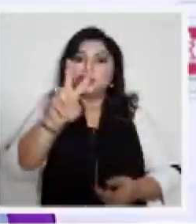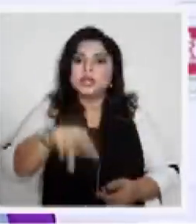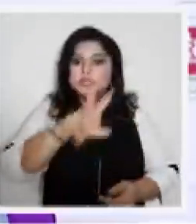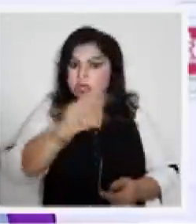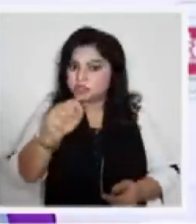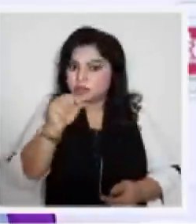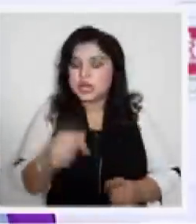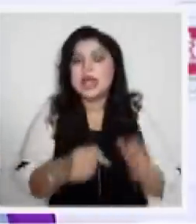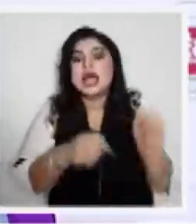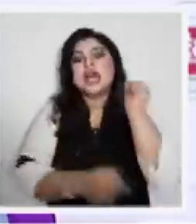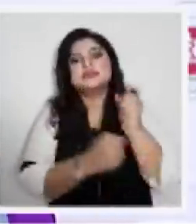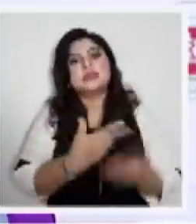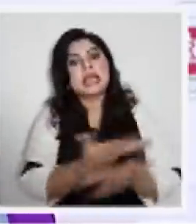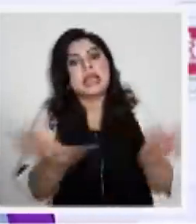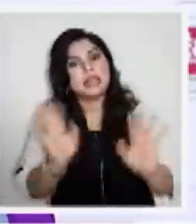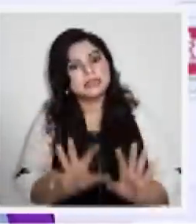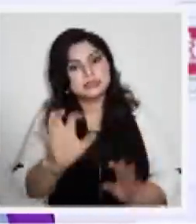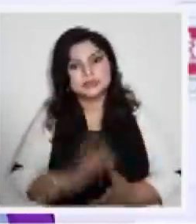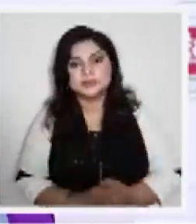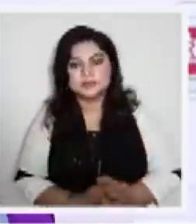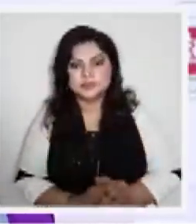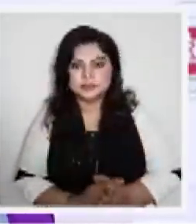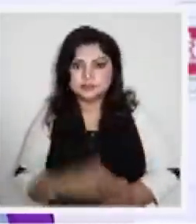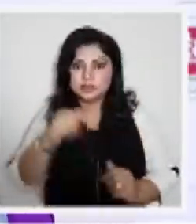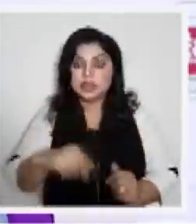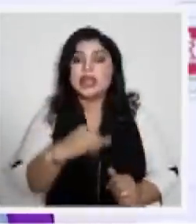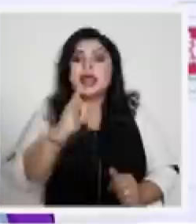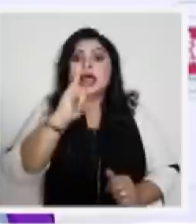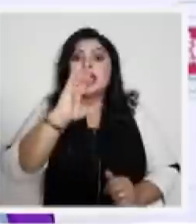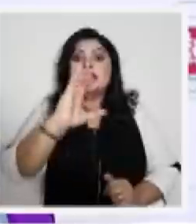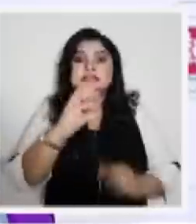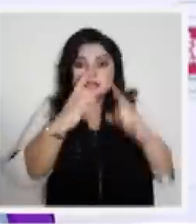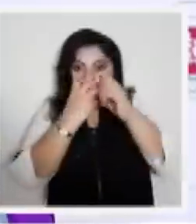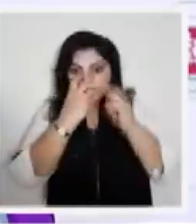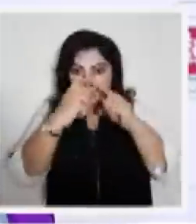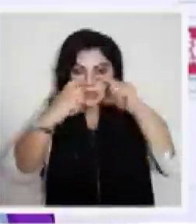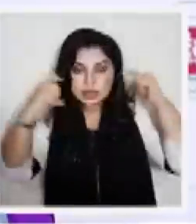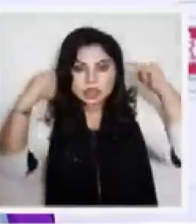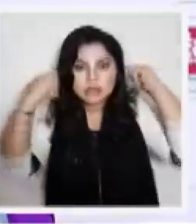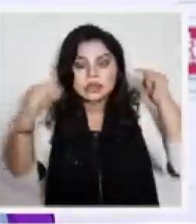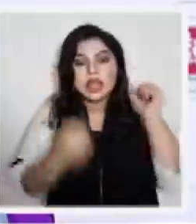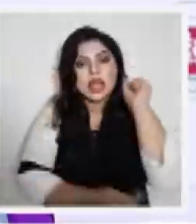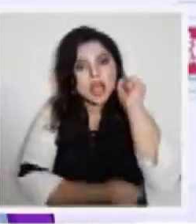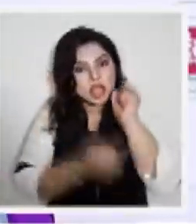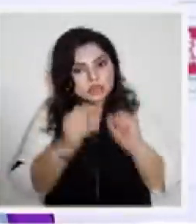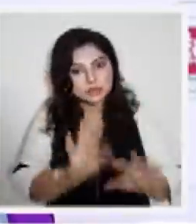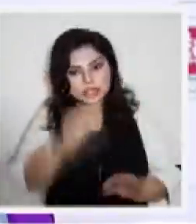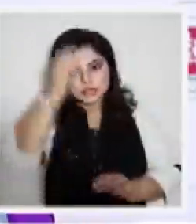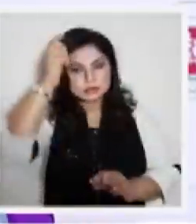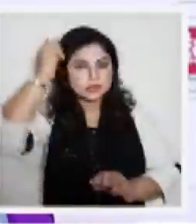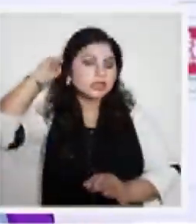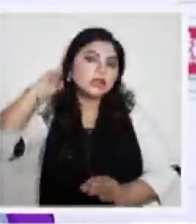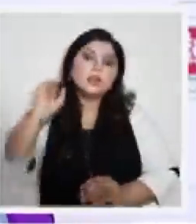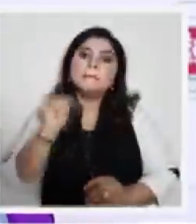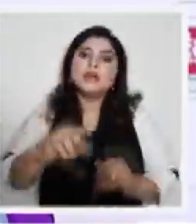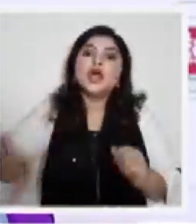আছে 2,199 জন এবং শয্যা খালি আছে 4,106টি। ঢাকা মহানগরীতে আইসিইউ শয্যা